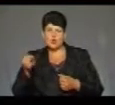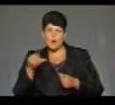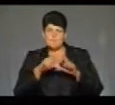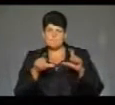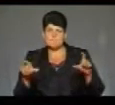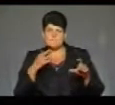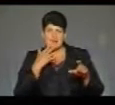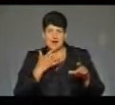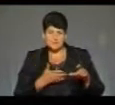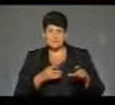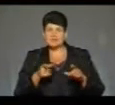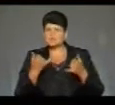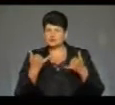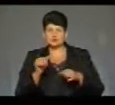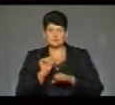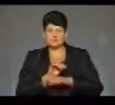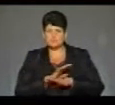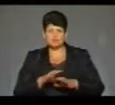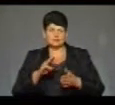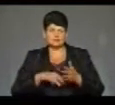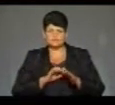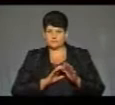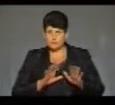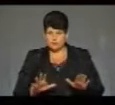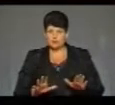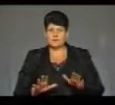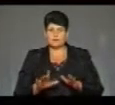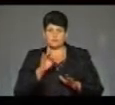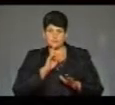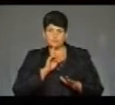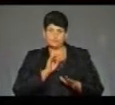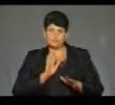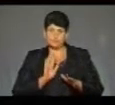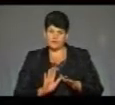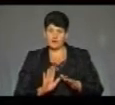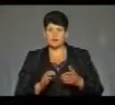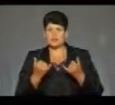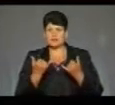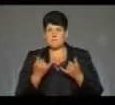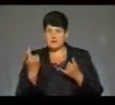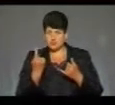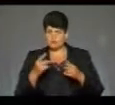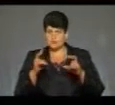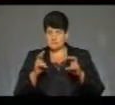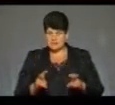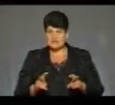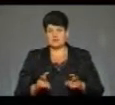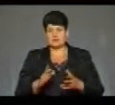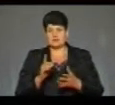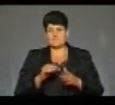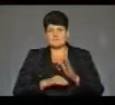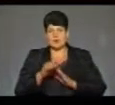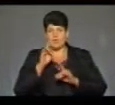не зупинятимуть та не штрафуватимуть. Також він додав, що на своєму першому засіданні нова Верховна Рада має відтермінувати ще